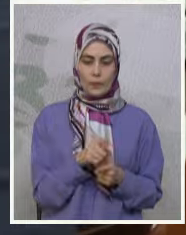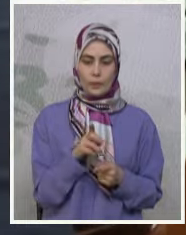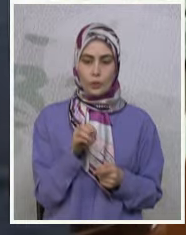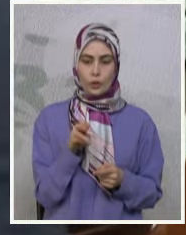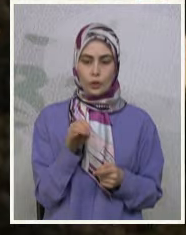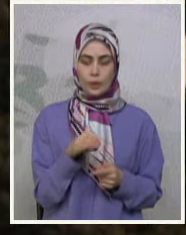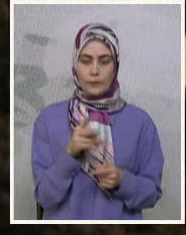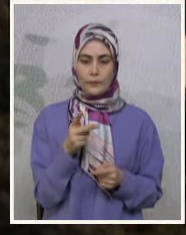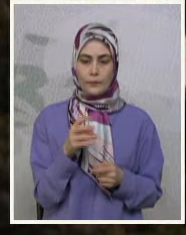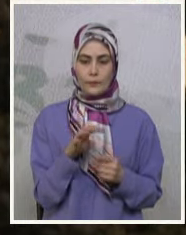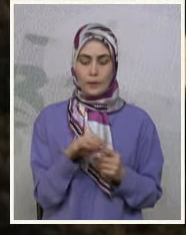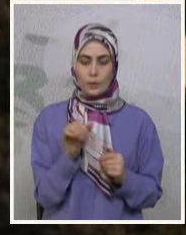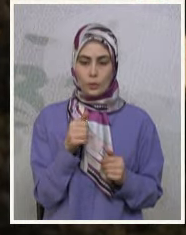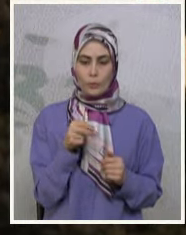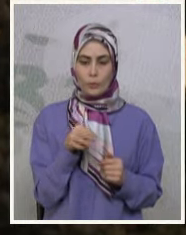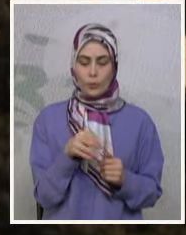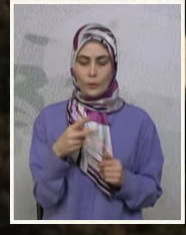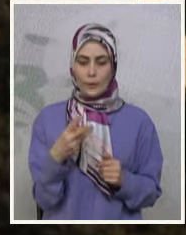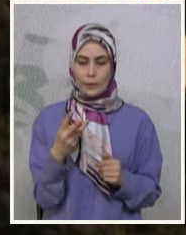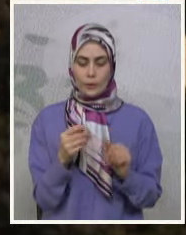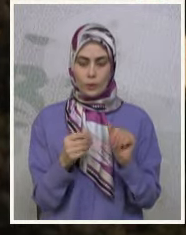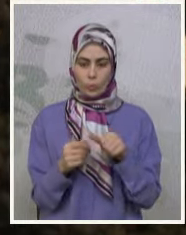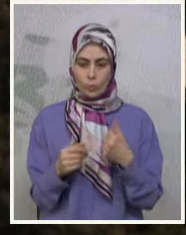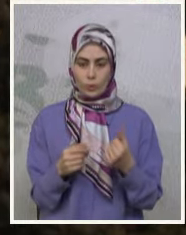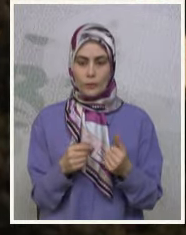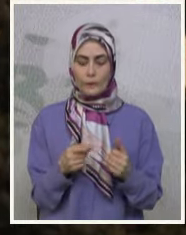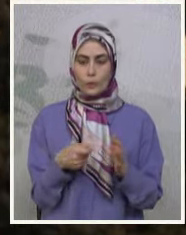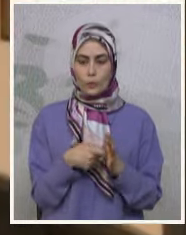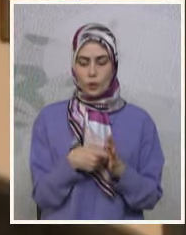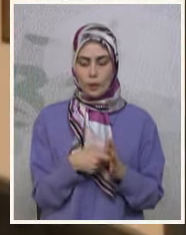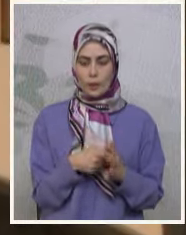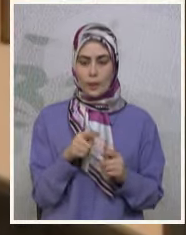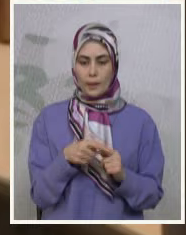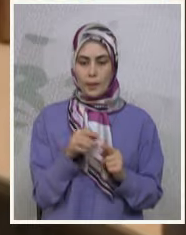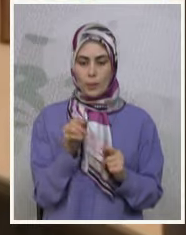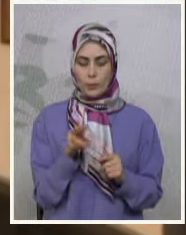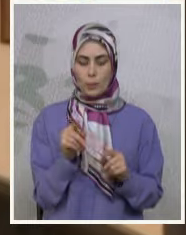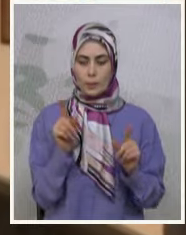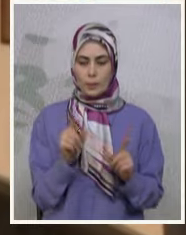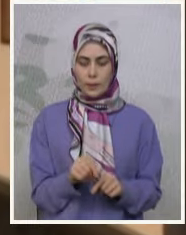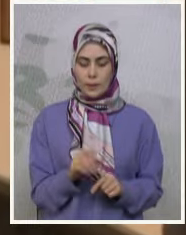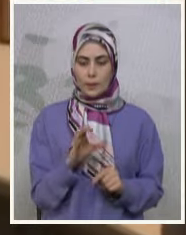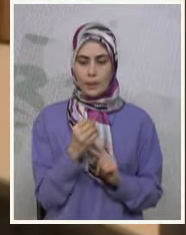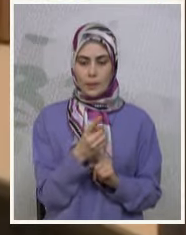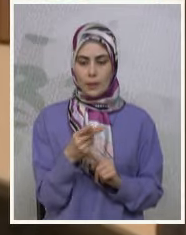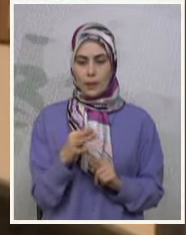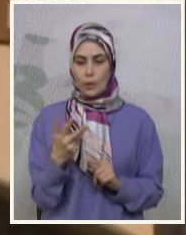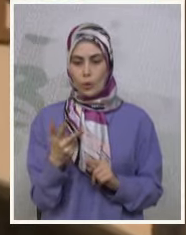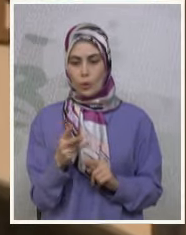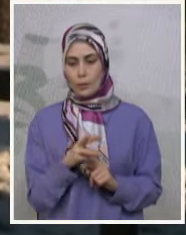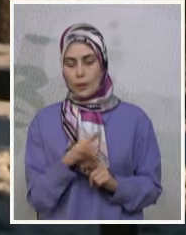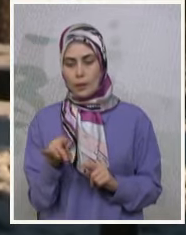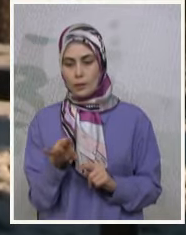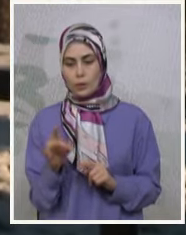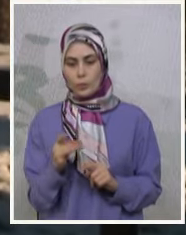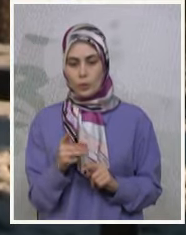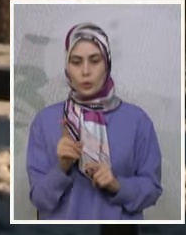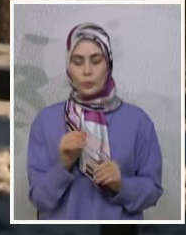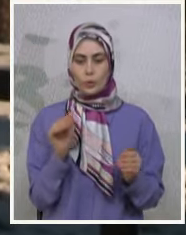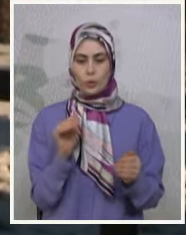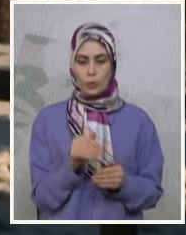бюджета. С 2019 по 2023 год включительно этот объем снизился с 11 до 3 миллиардов рублей. В целях